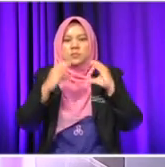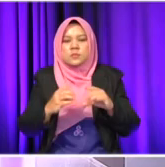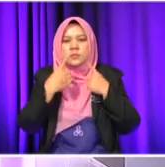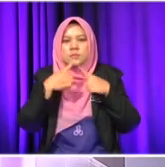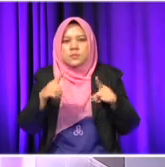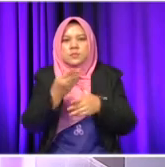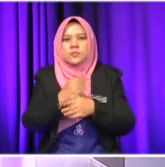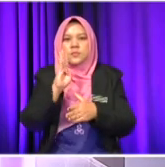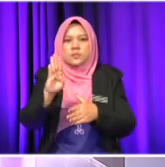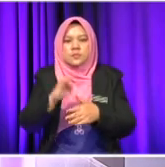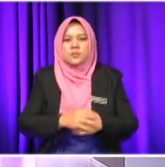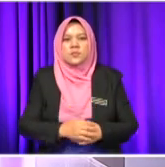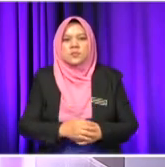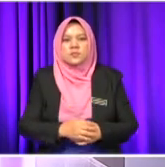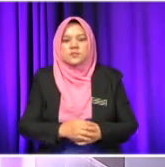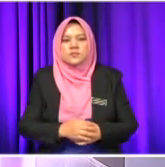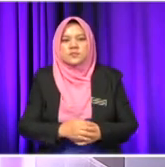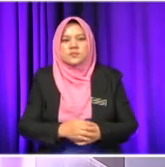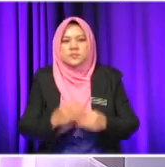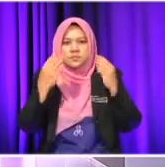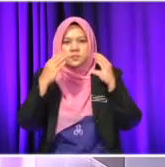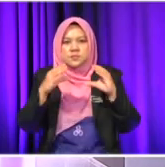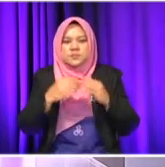bagian bini betul itu betul